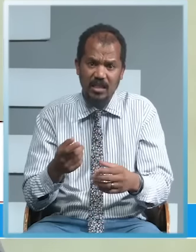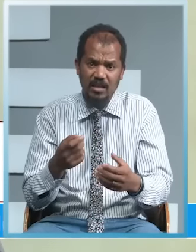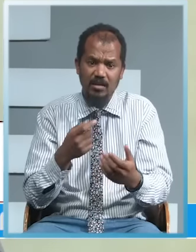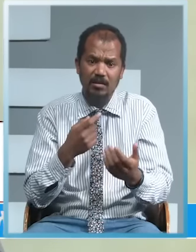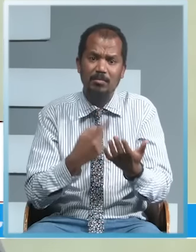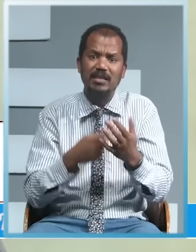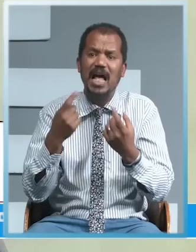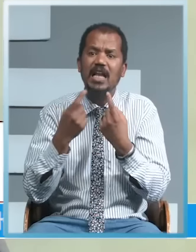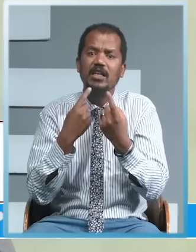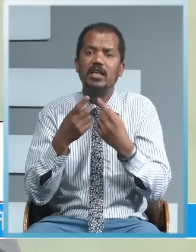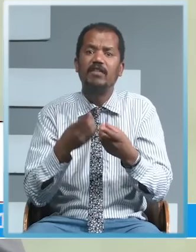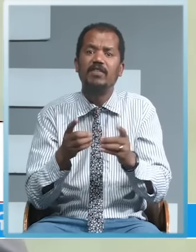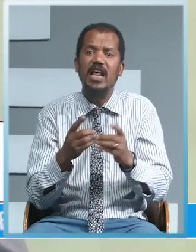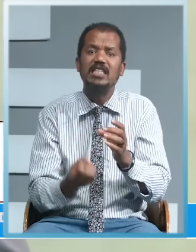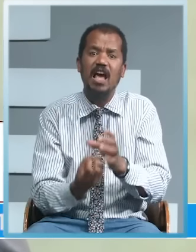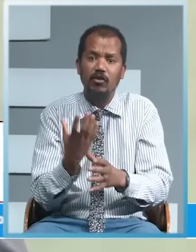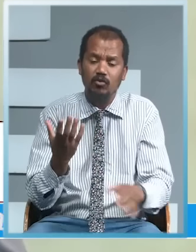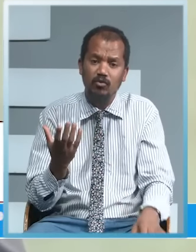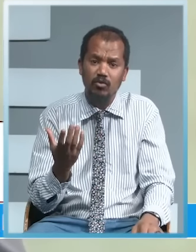እነዛ ንግግሮች ፍሬ ሲያፈሩ